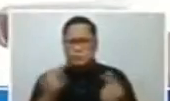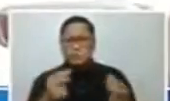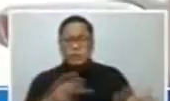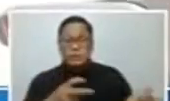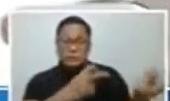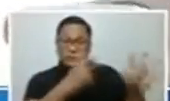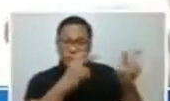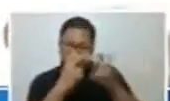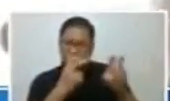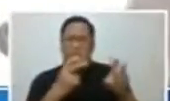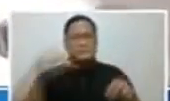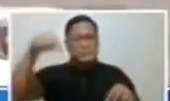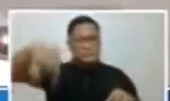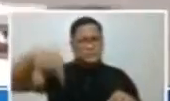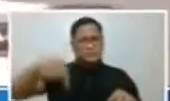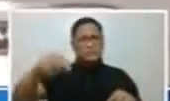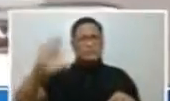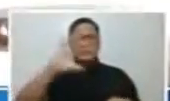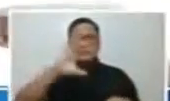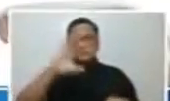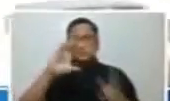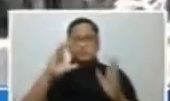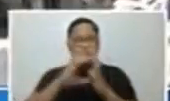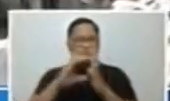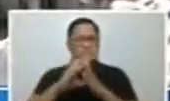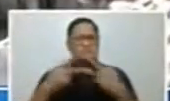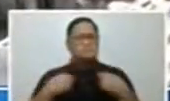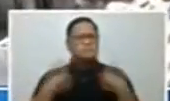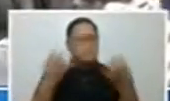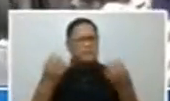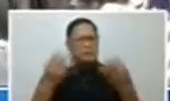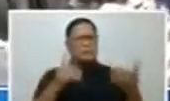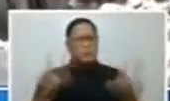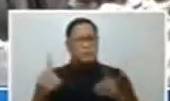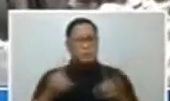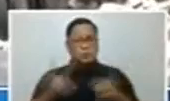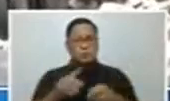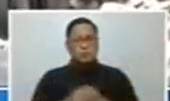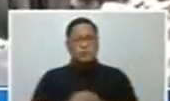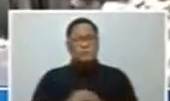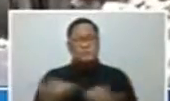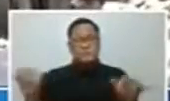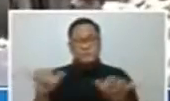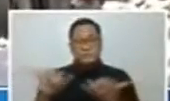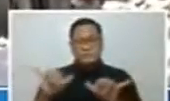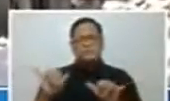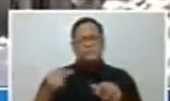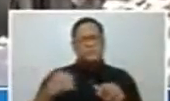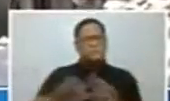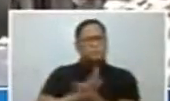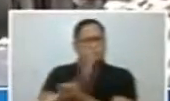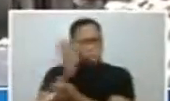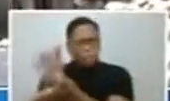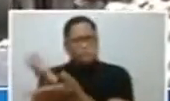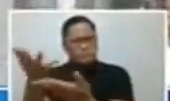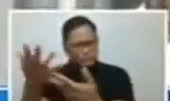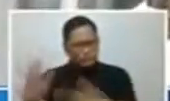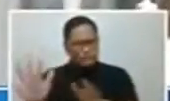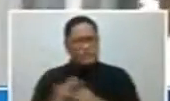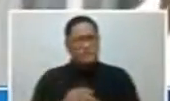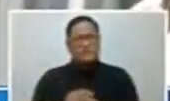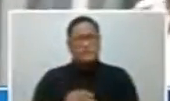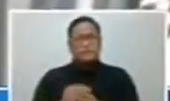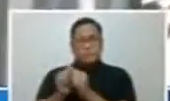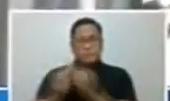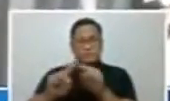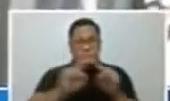tinamaan ng virus at kailangang i-quarantine, no? At pati rin yung mga tinatawag nating mga na-expose. Kailangan din